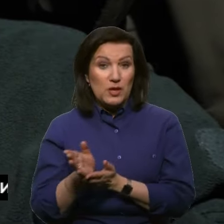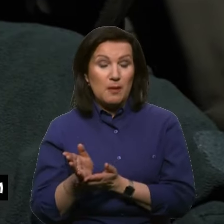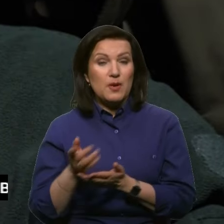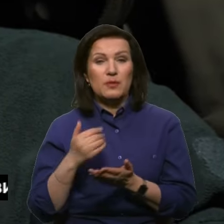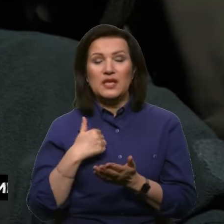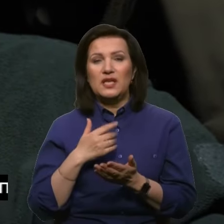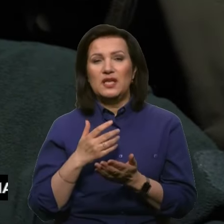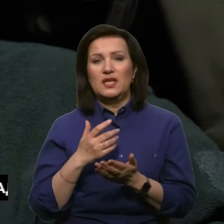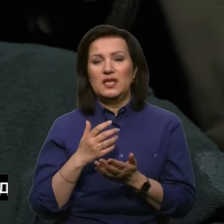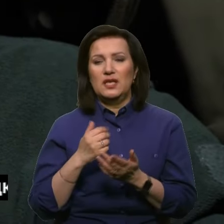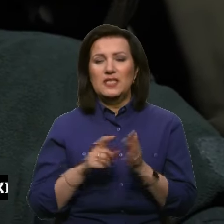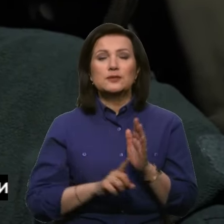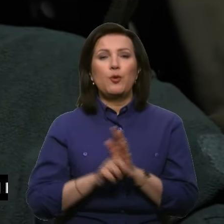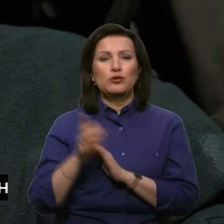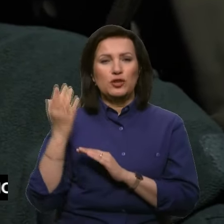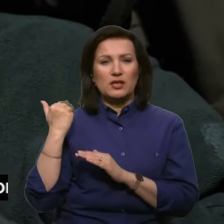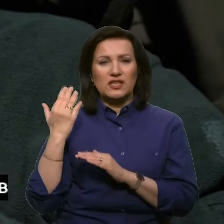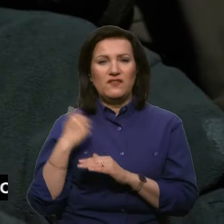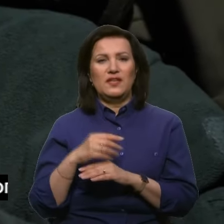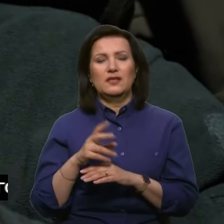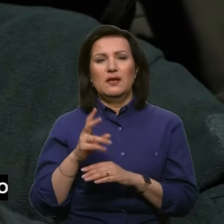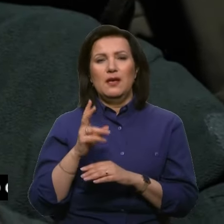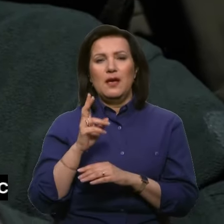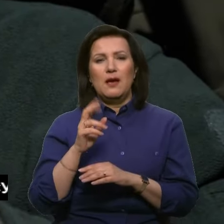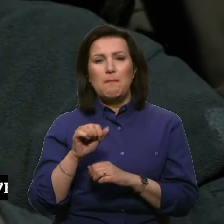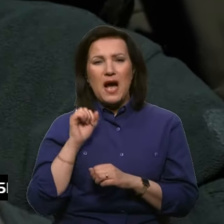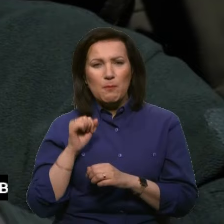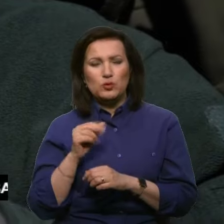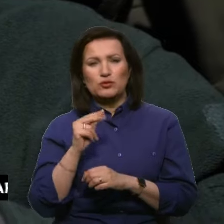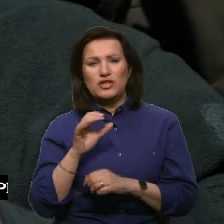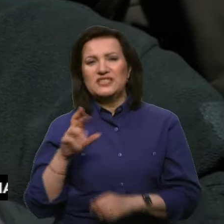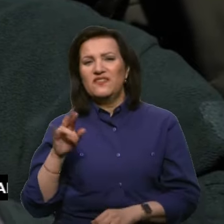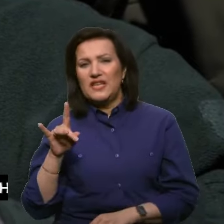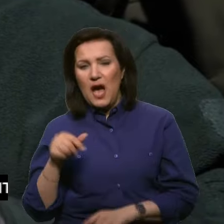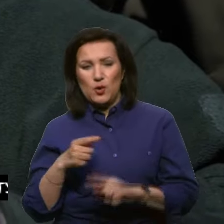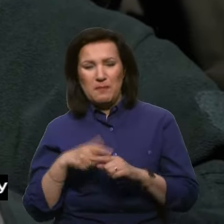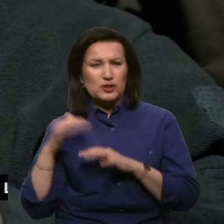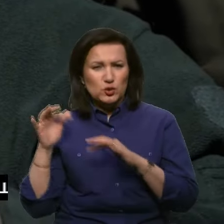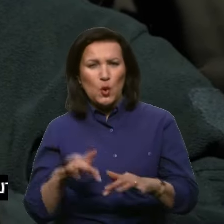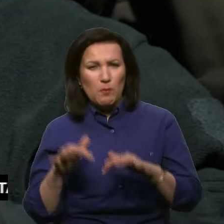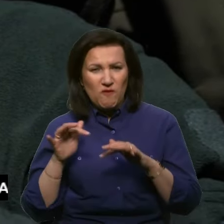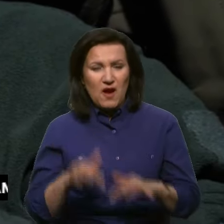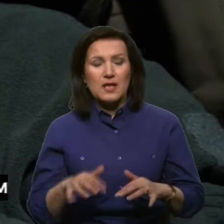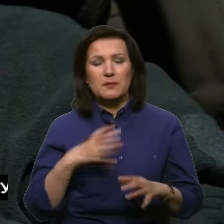ми, якби сказати, спочатку ще від водокачки, від каналу, від Бахмутського, від часу Яру, як ми штурмували, і ми це все